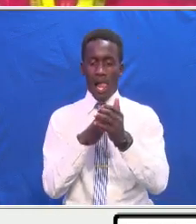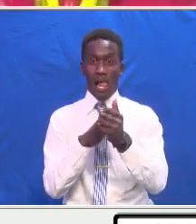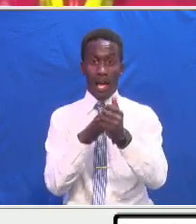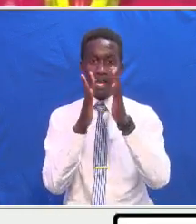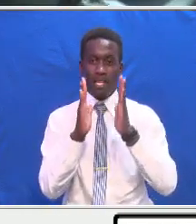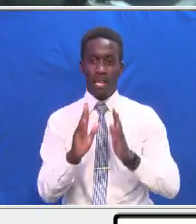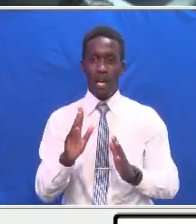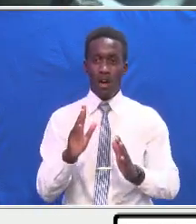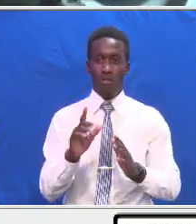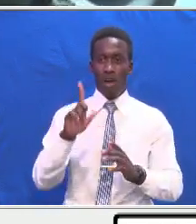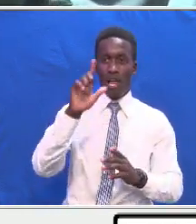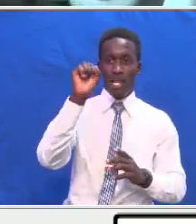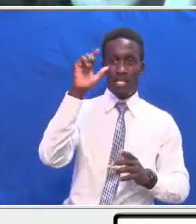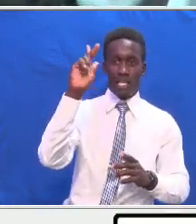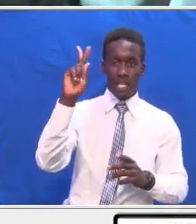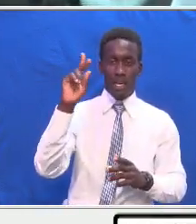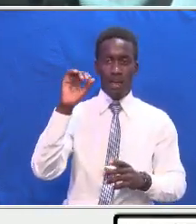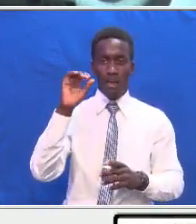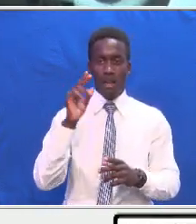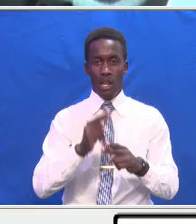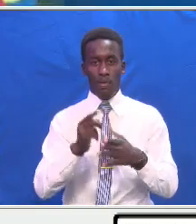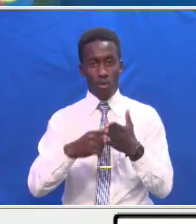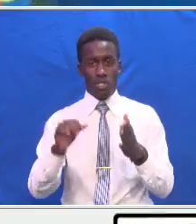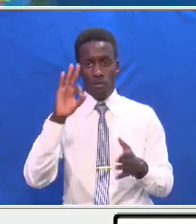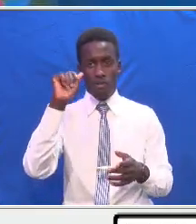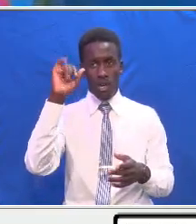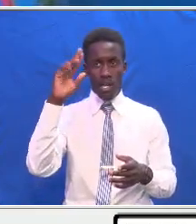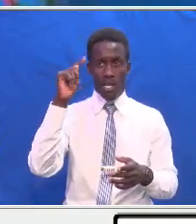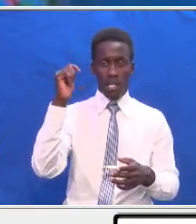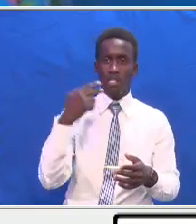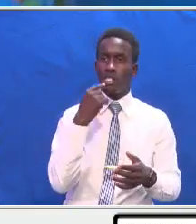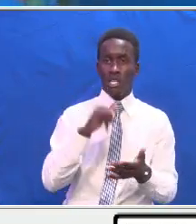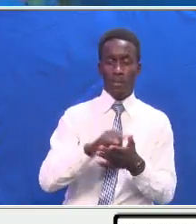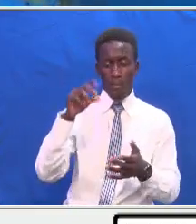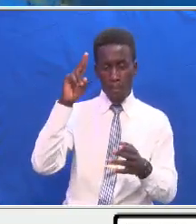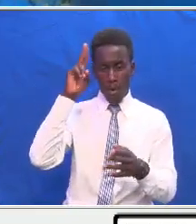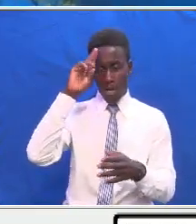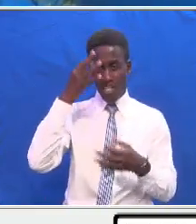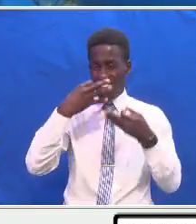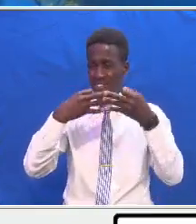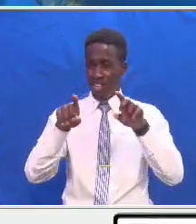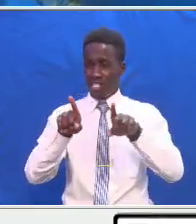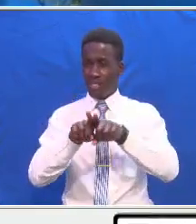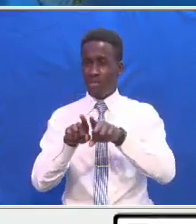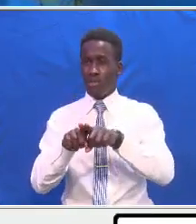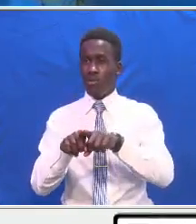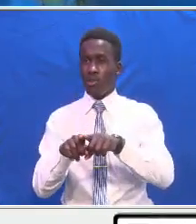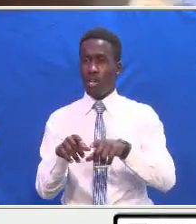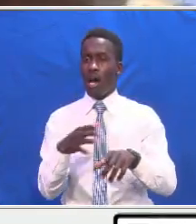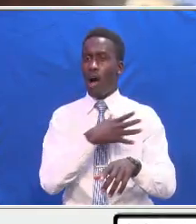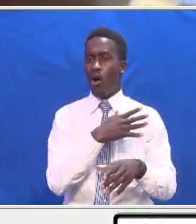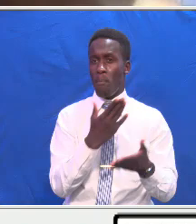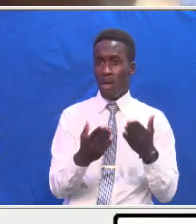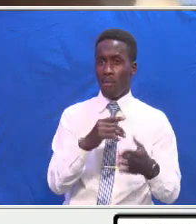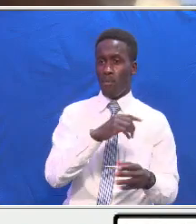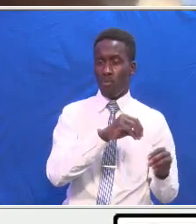ameitaka serikali kumwachilia Mwangi bila masharti au kumfikisha mahakamani iwapo wanakisiwa kuwa na hatia kama ilivyodaiwa.